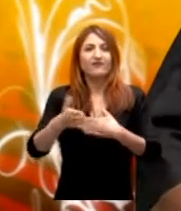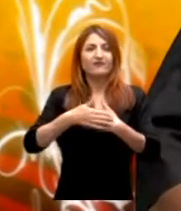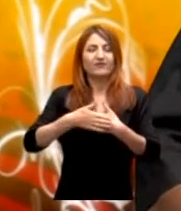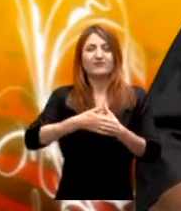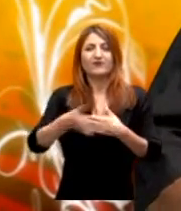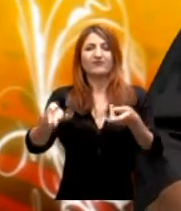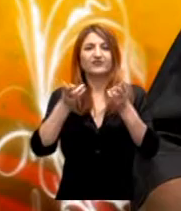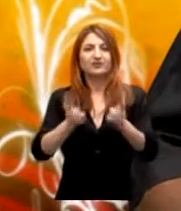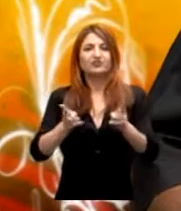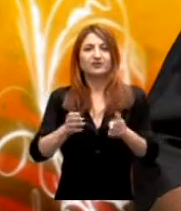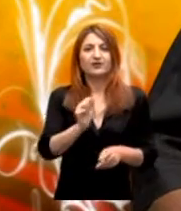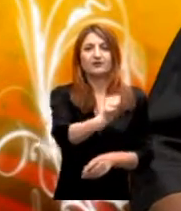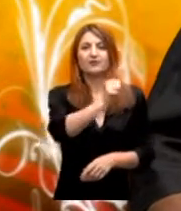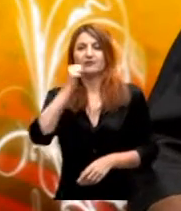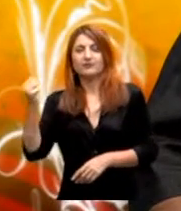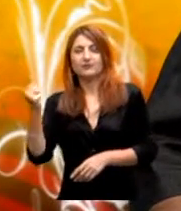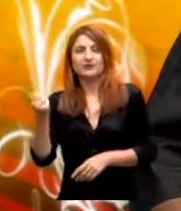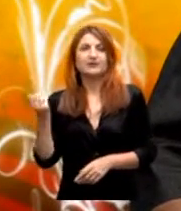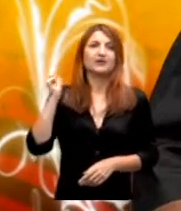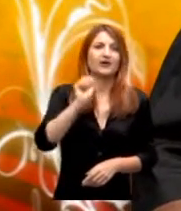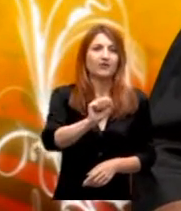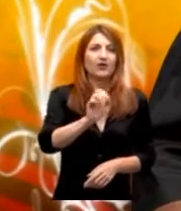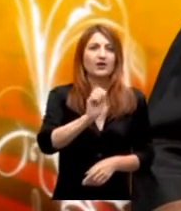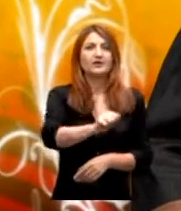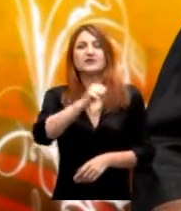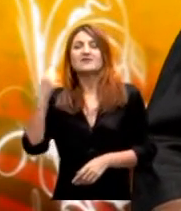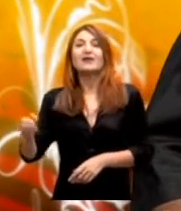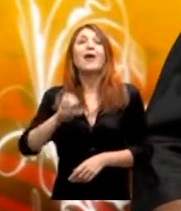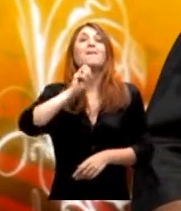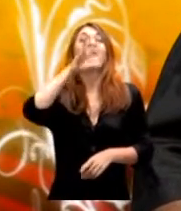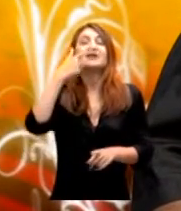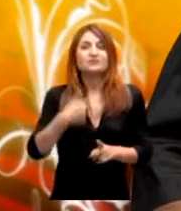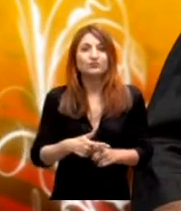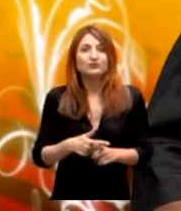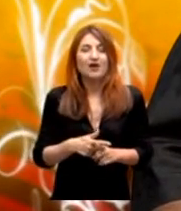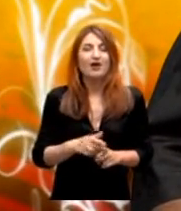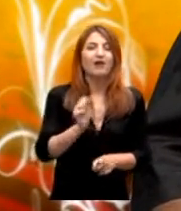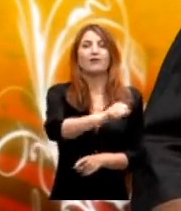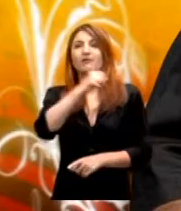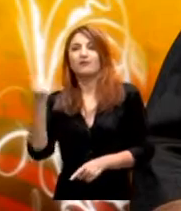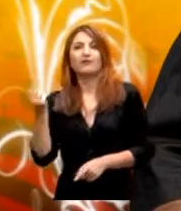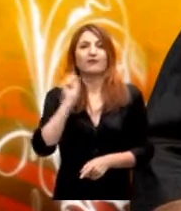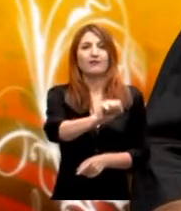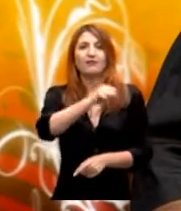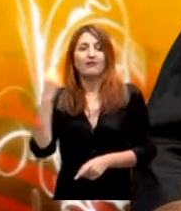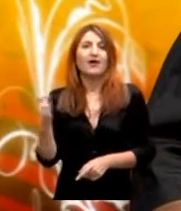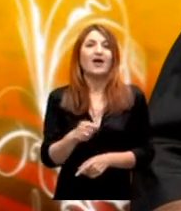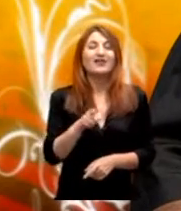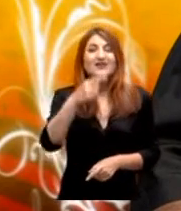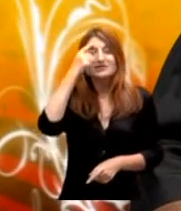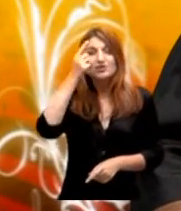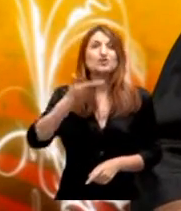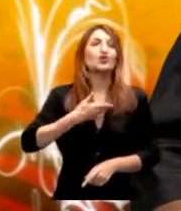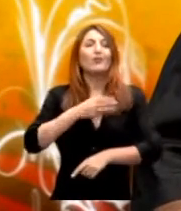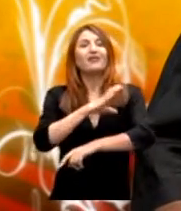frižidera se otvore pa se zatvore. I tako 15 puta. I 16. puta uzmeš. a znaš da neće biti dobro i znaš da ćeš dobiti i tlak